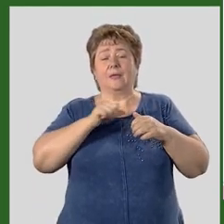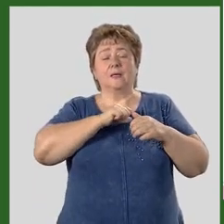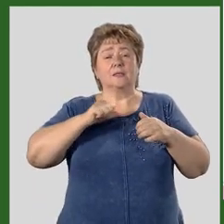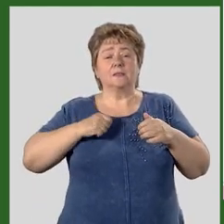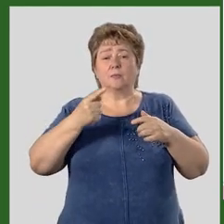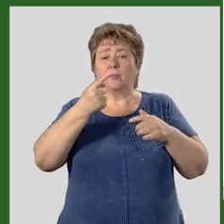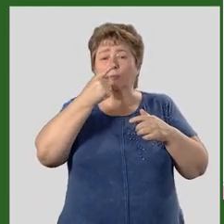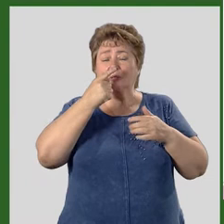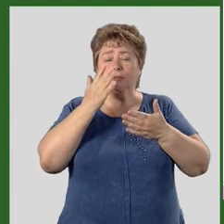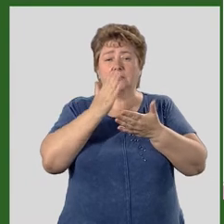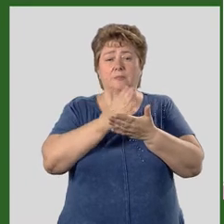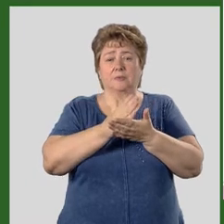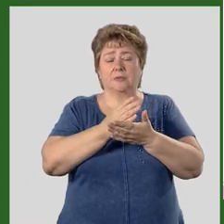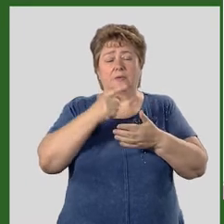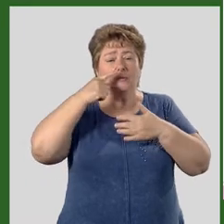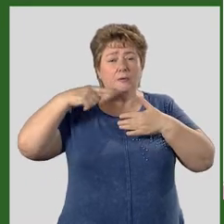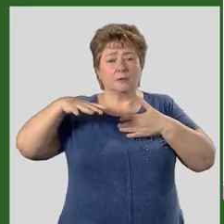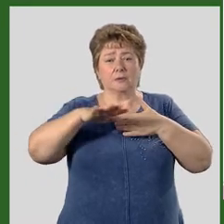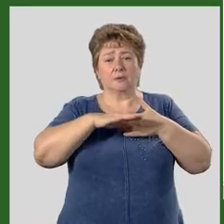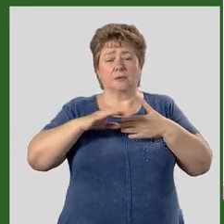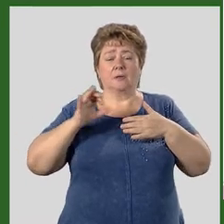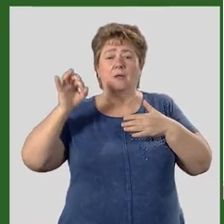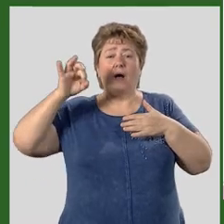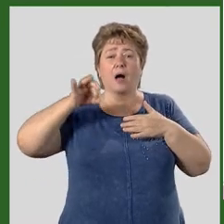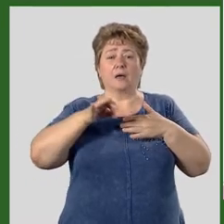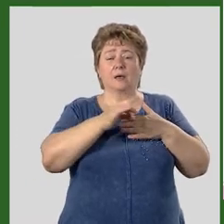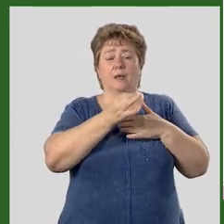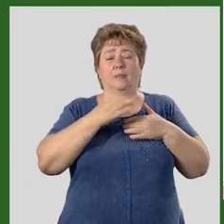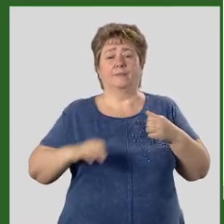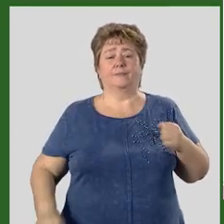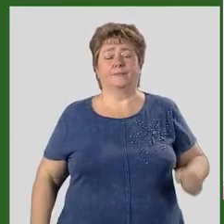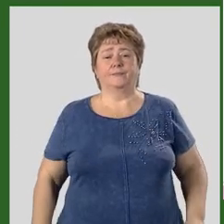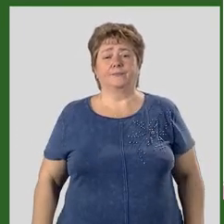Самый близко расположенный к Кыргызстану океан.